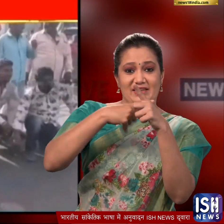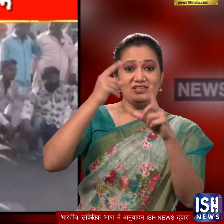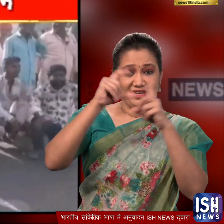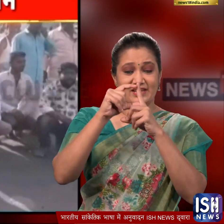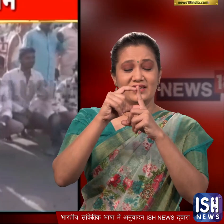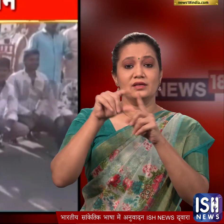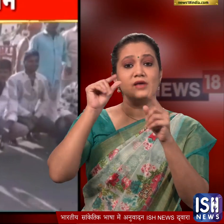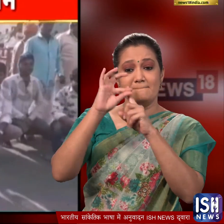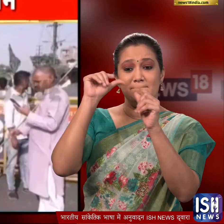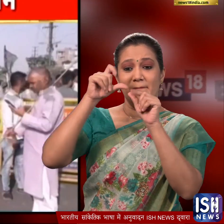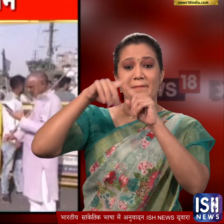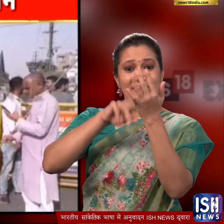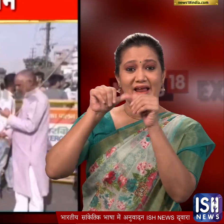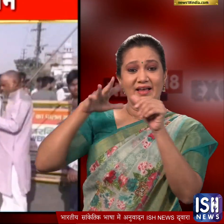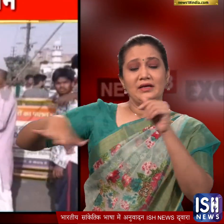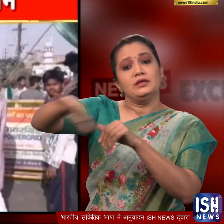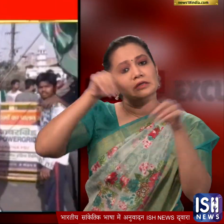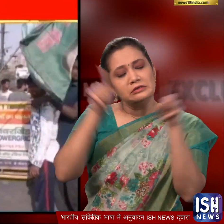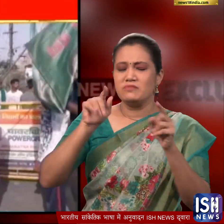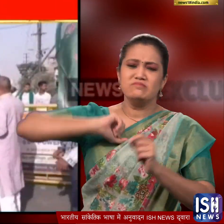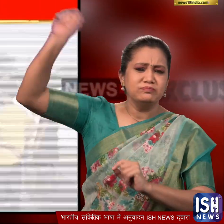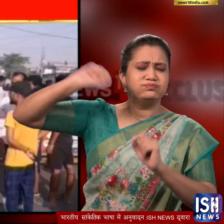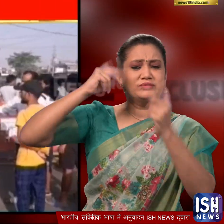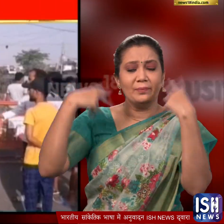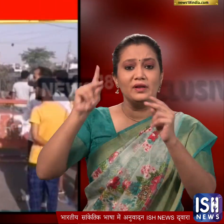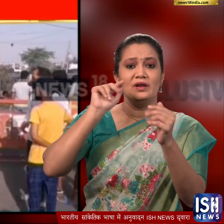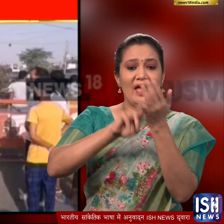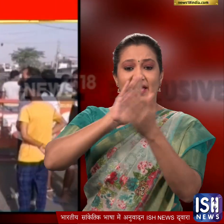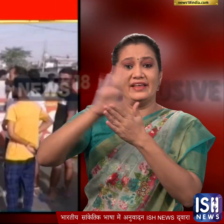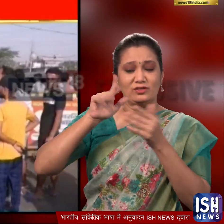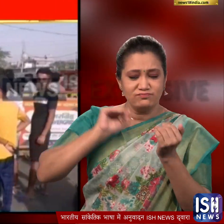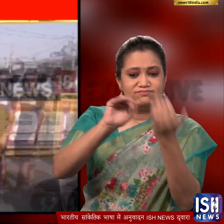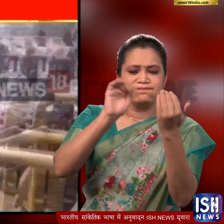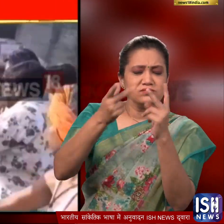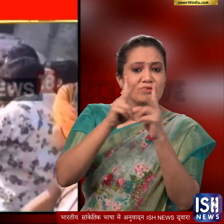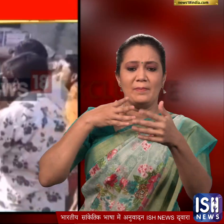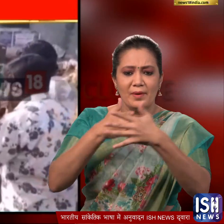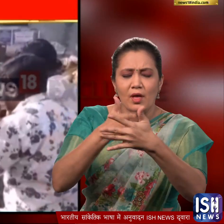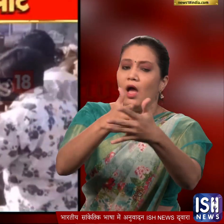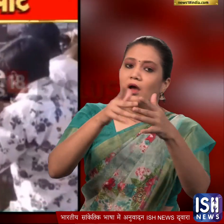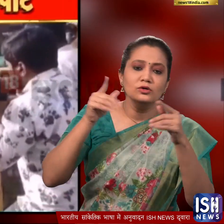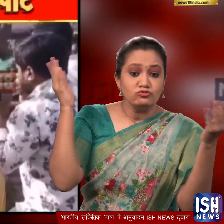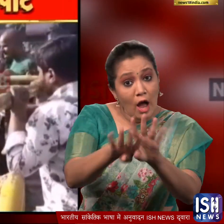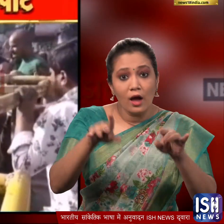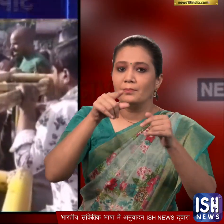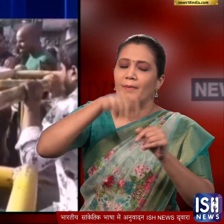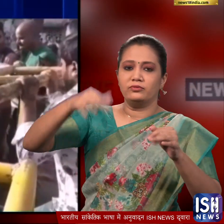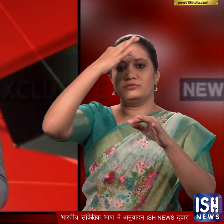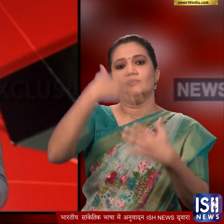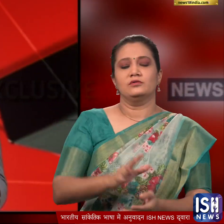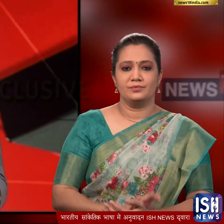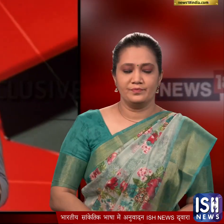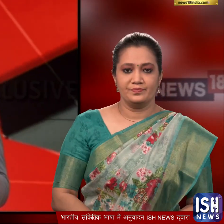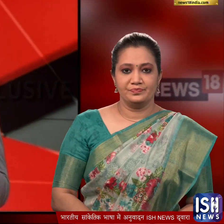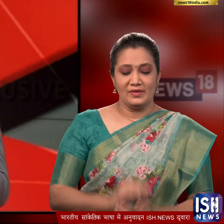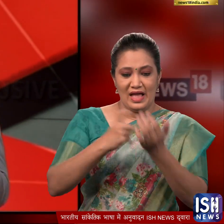आरजेडी कार्यकर्ताओं ने राजधानी पटना की भी सड़कों पर खूब हंगामा किया। उन्होंने नेशनल हाईवे को बंद कर वहां से गुजरने वाले लोगों की मुश्किलें बढ़ा दी।